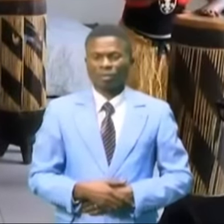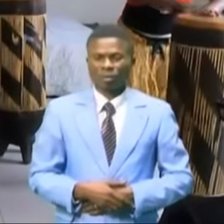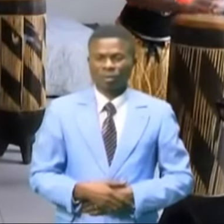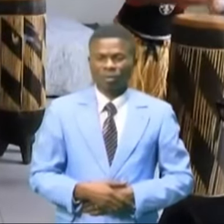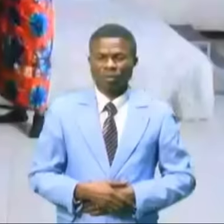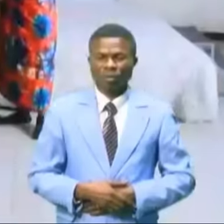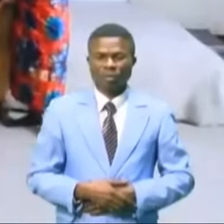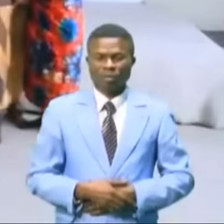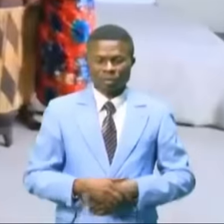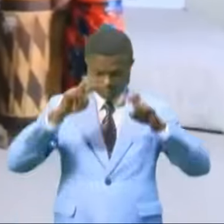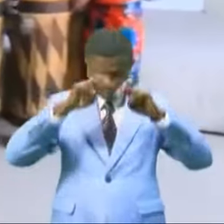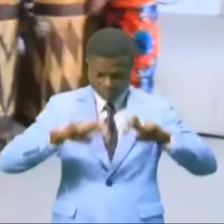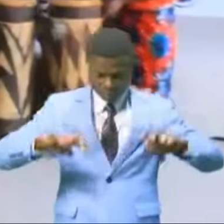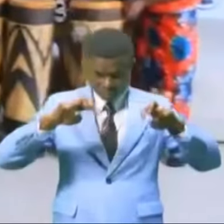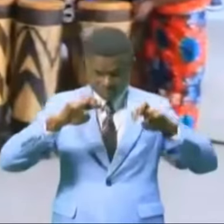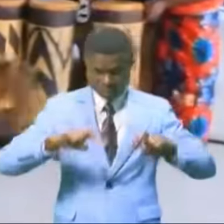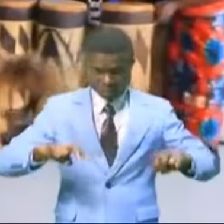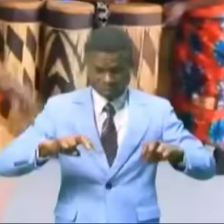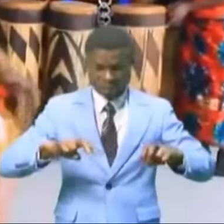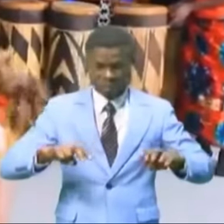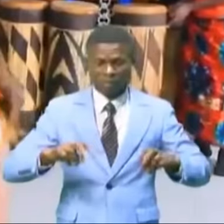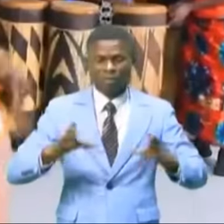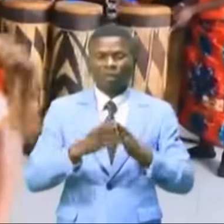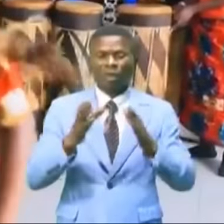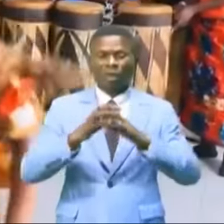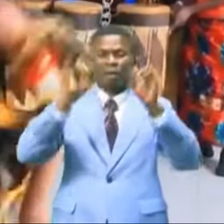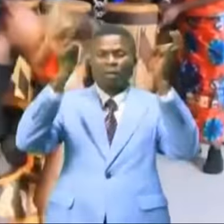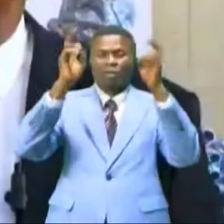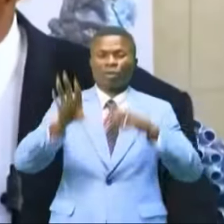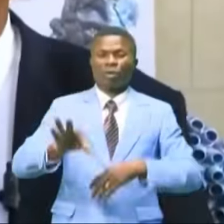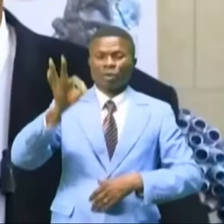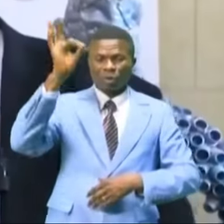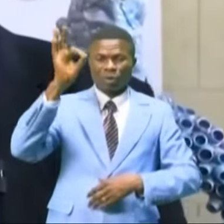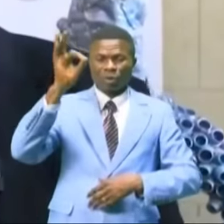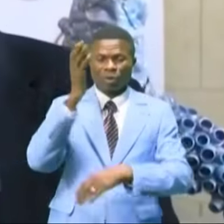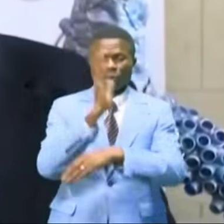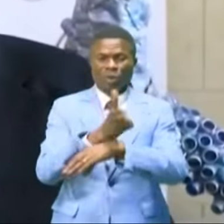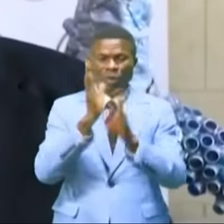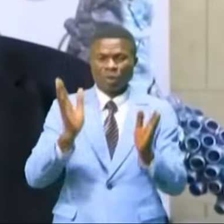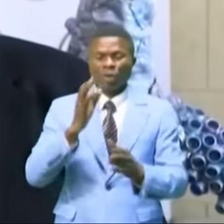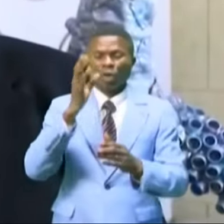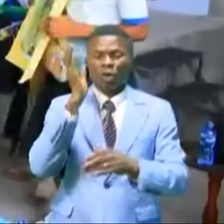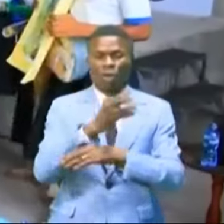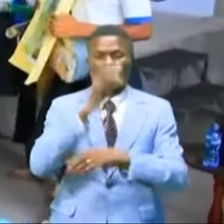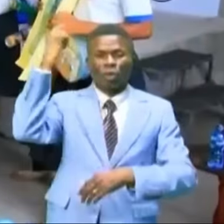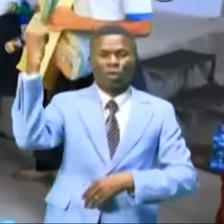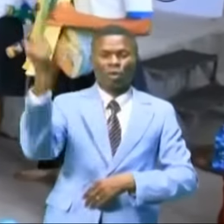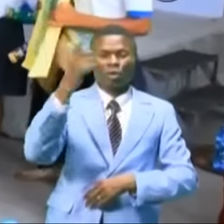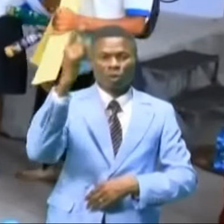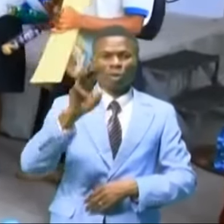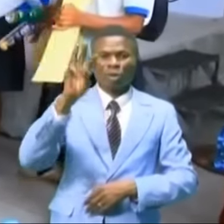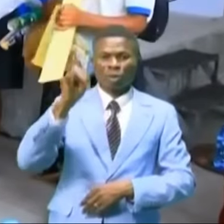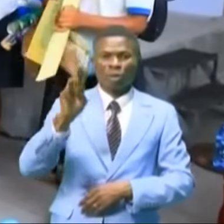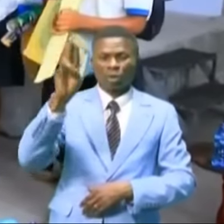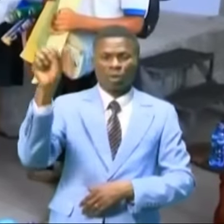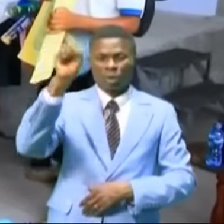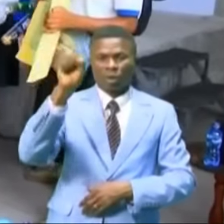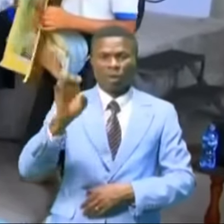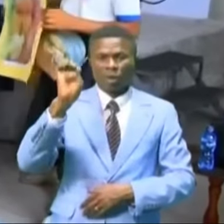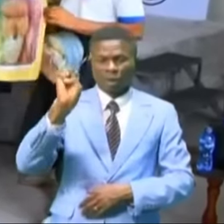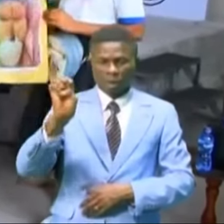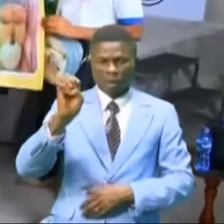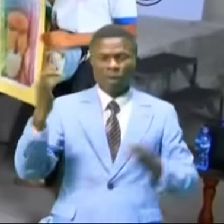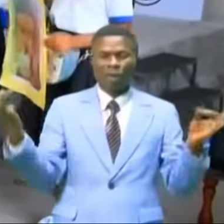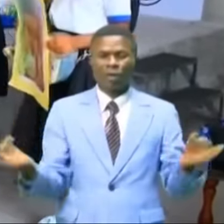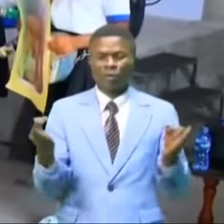Éducation et recherche, c'est avec ce thème choisi par le Conseil international des musées, ICOM, pour